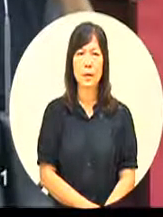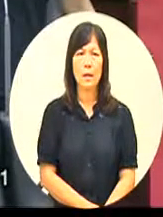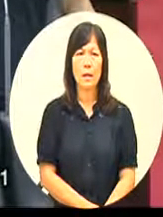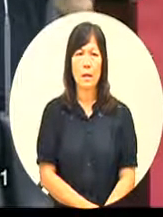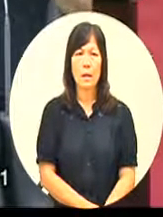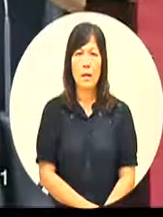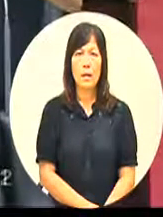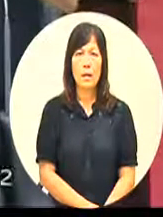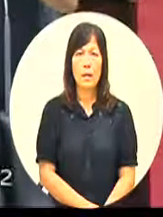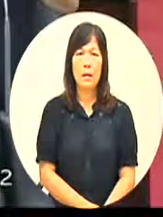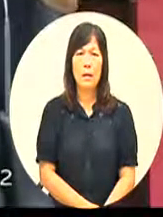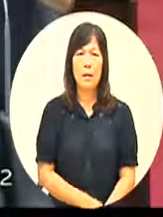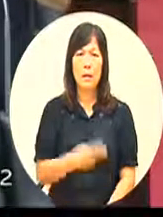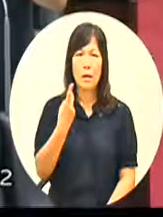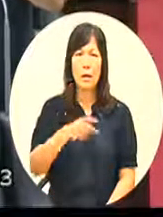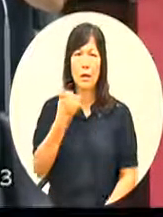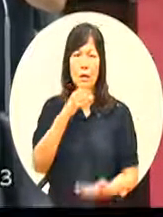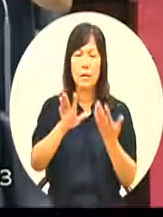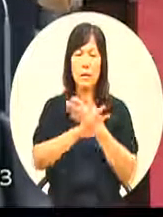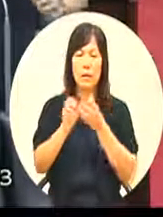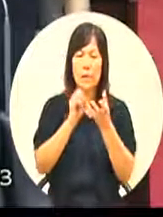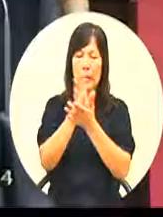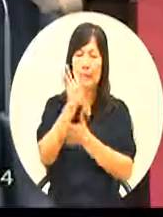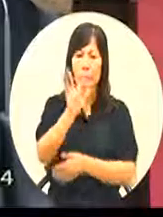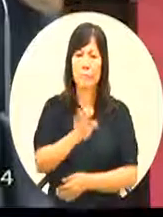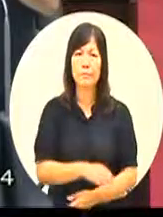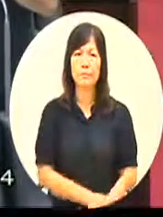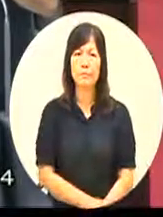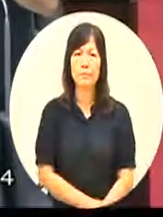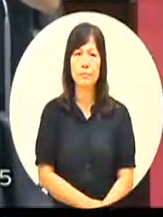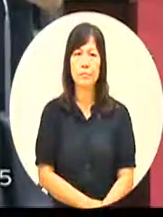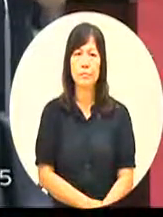谢谢。那我还有另外一个简报哈。